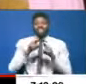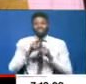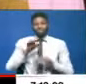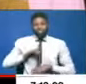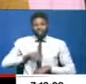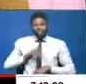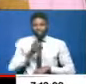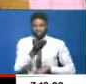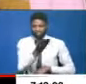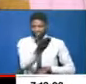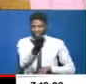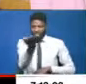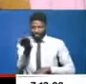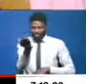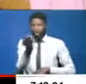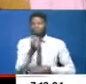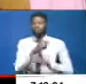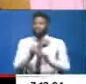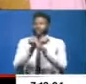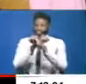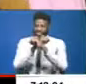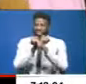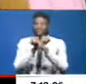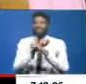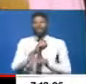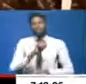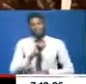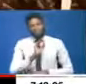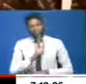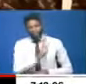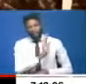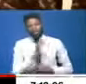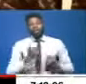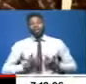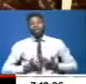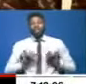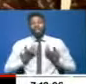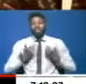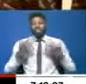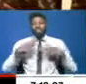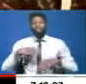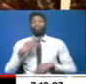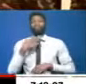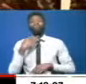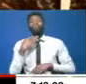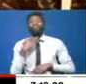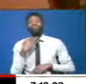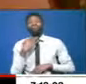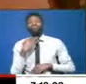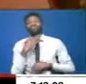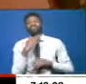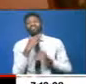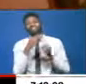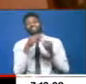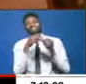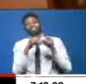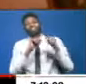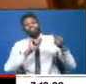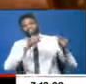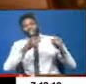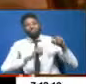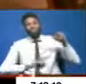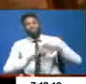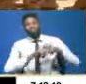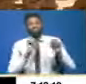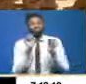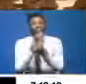protecting their lives against people who would wish to do harm. Wakati huo, Rais Kenyatta aliwahakikishia maafisa